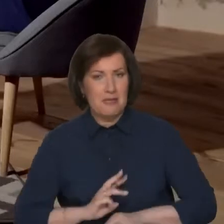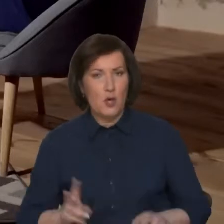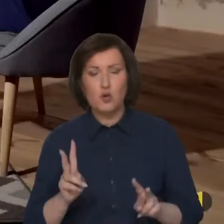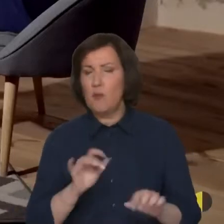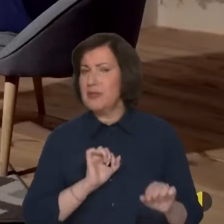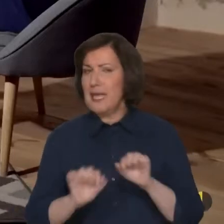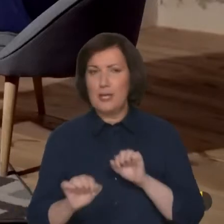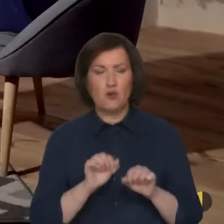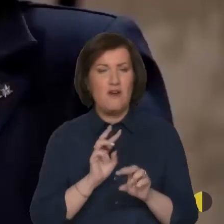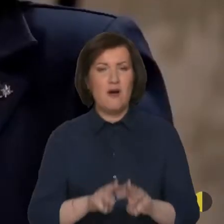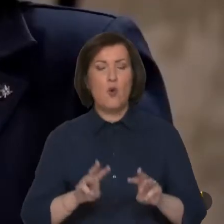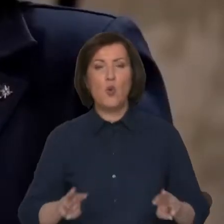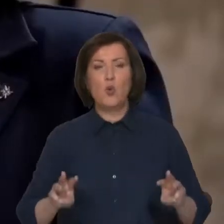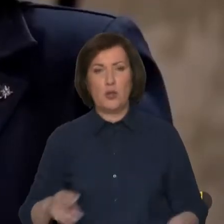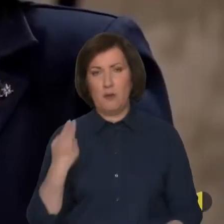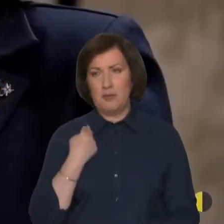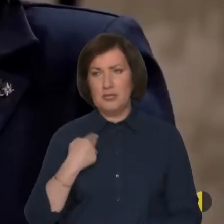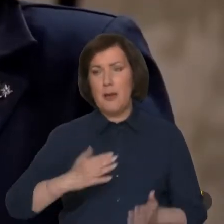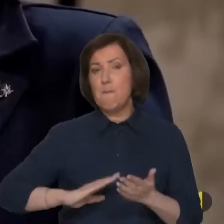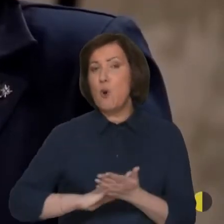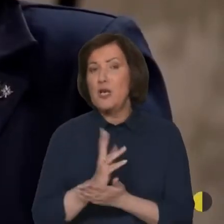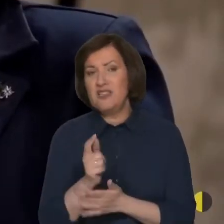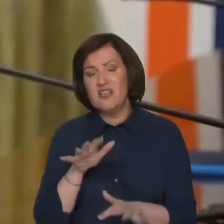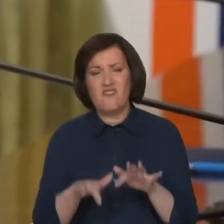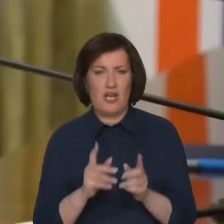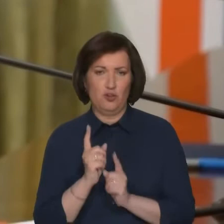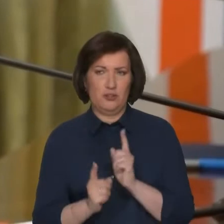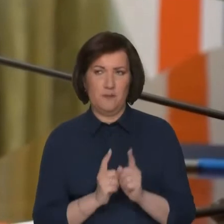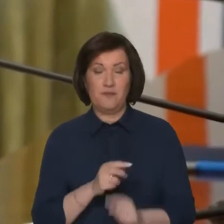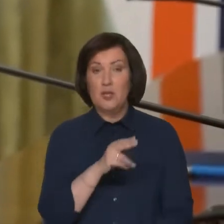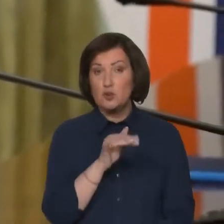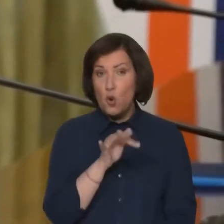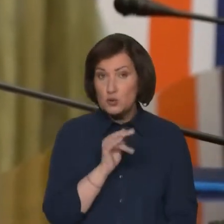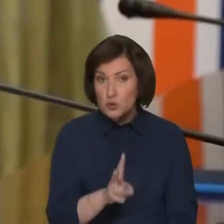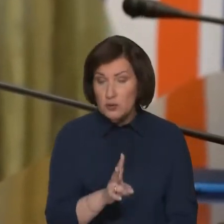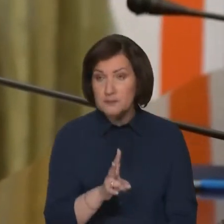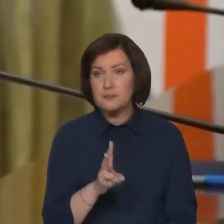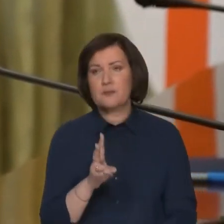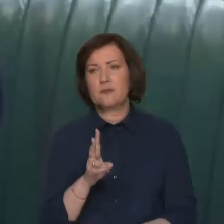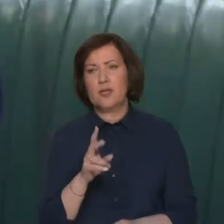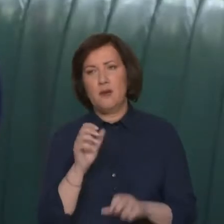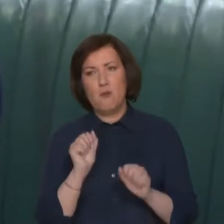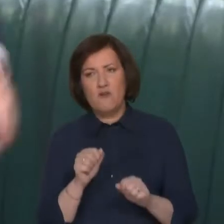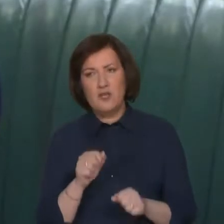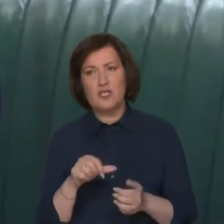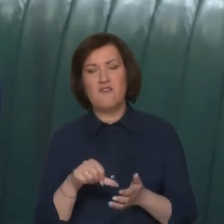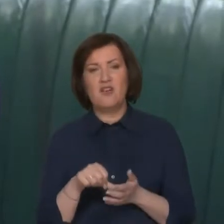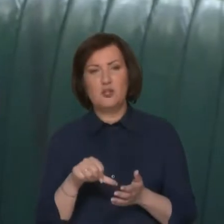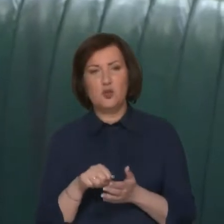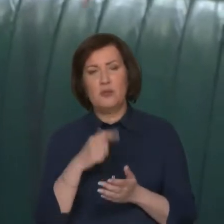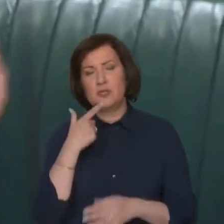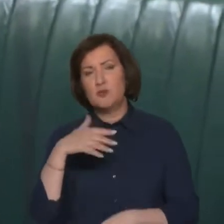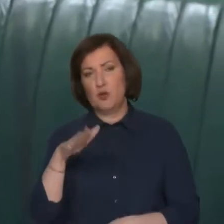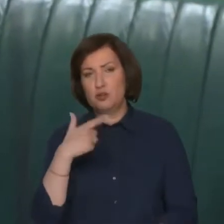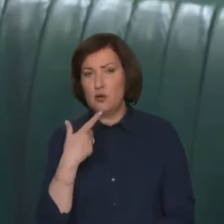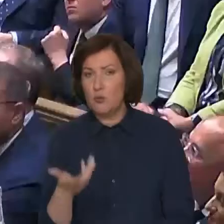б не керував урядом Великої Британії, політика навряд чи зміниться. Борис Джонсон, як пише The Guardian, ймовірно виступить із